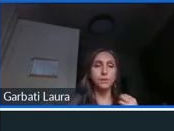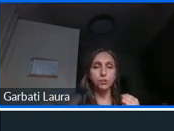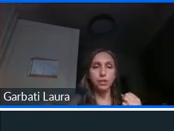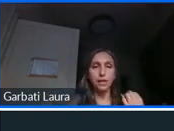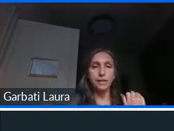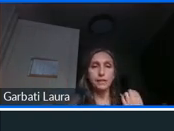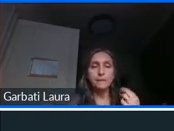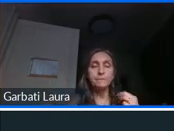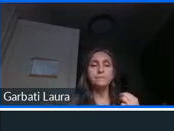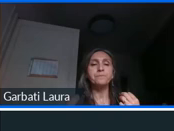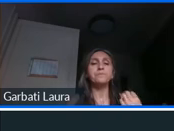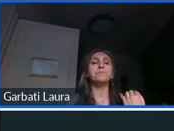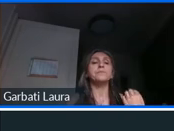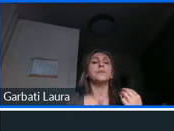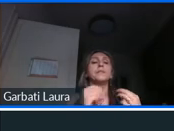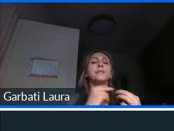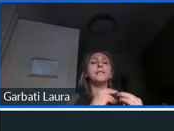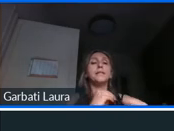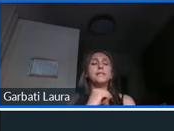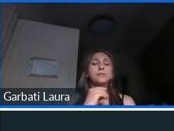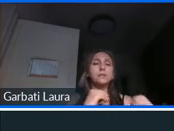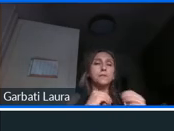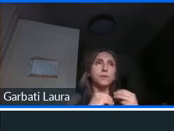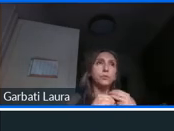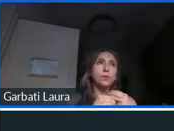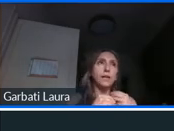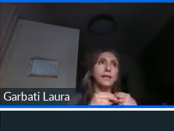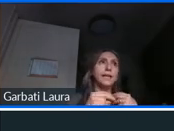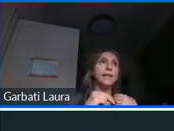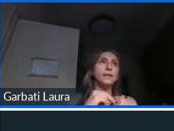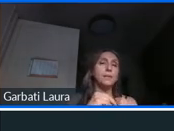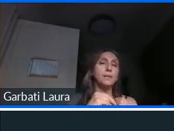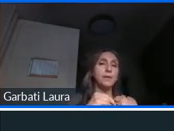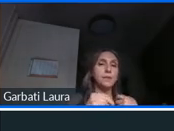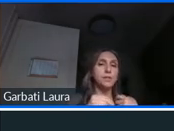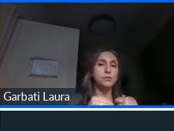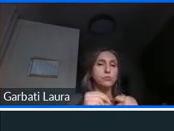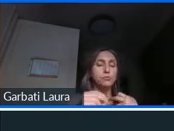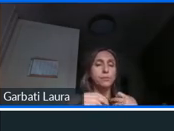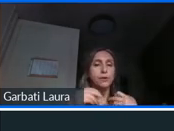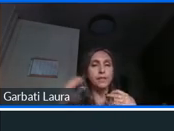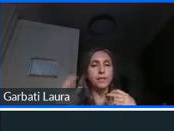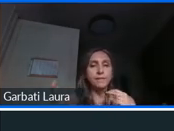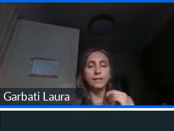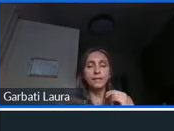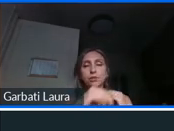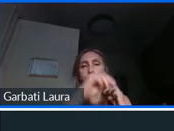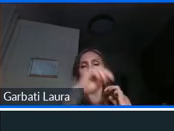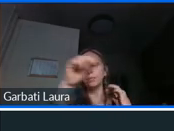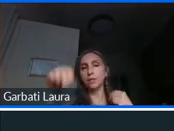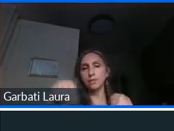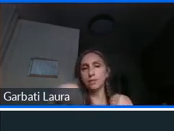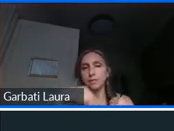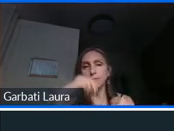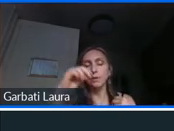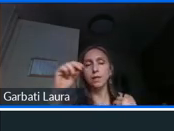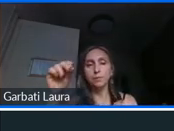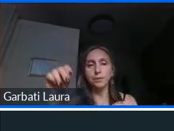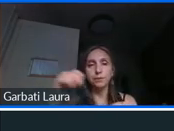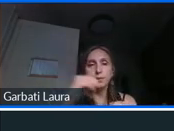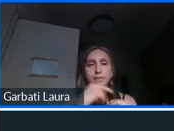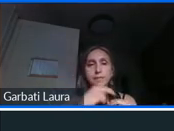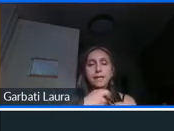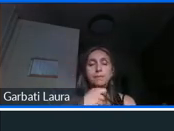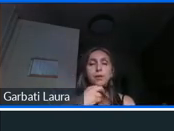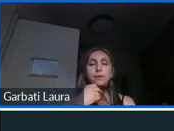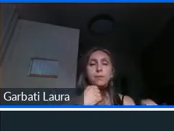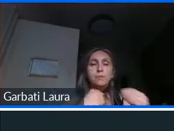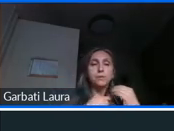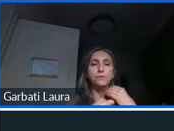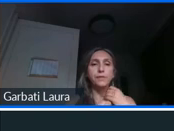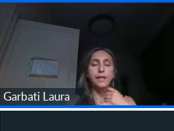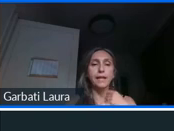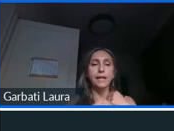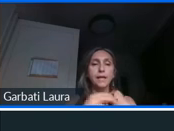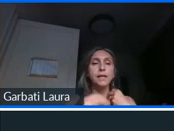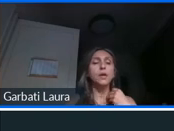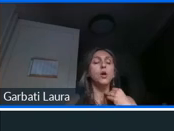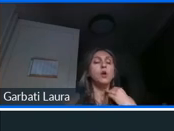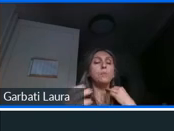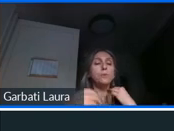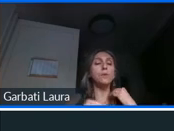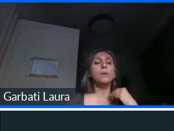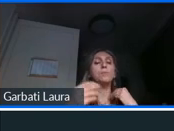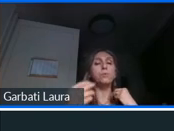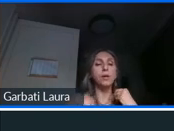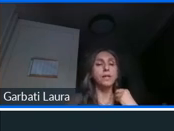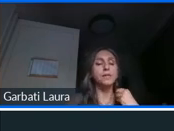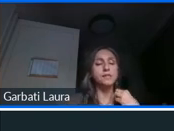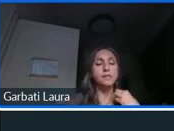fini commerciali, l'indicazione eventuale che non è permesso l'utero derivata, cioè la puoi redistribuire, la puoi utilizzare ma non la puoi